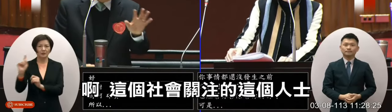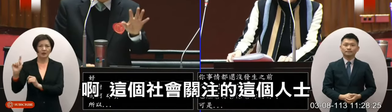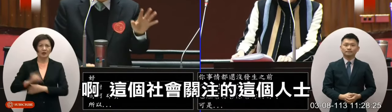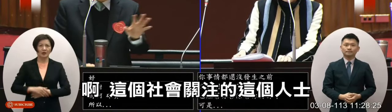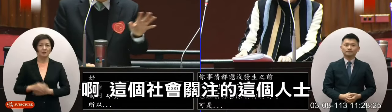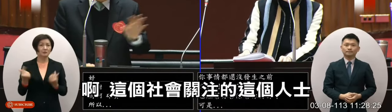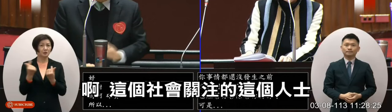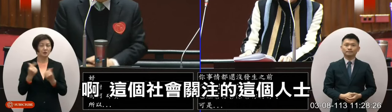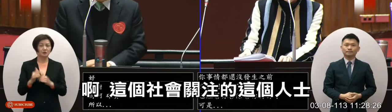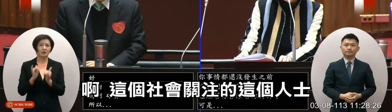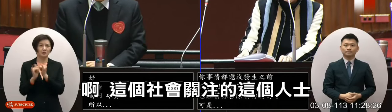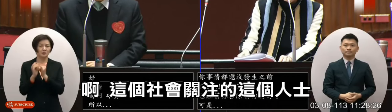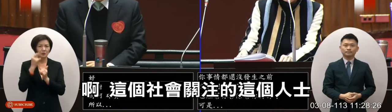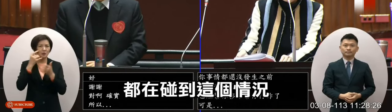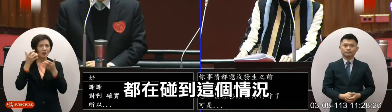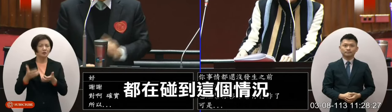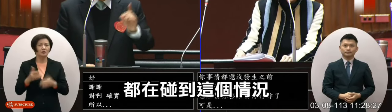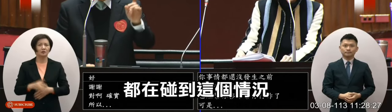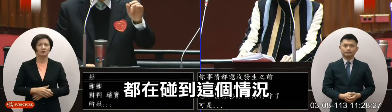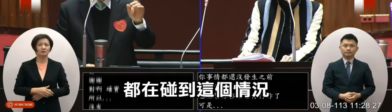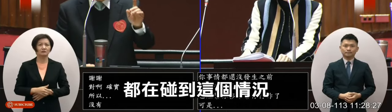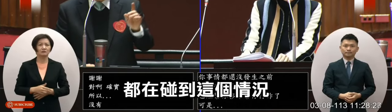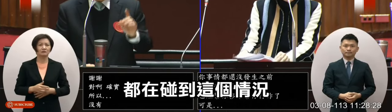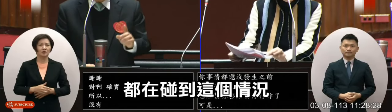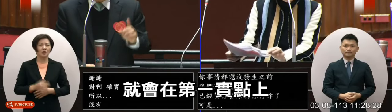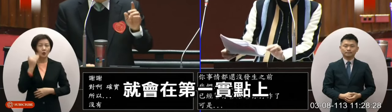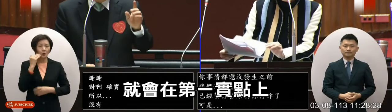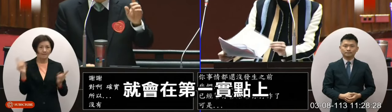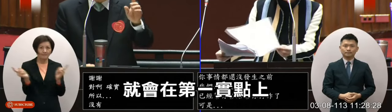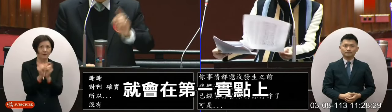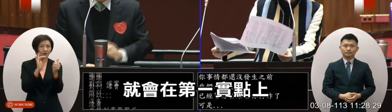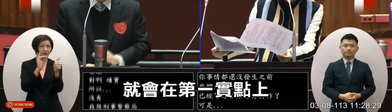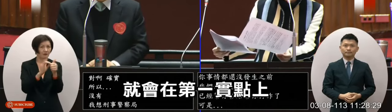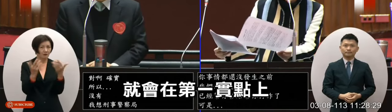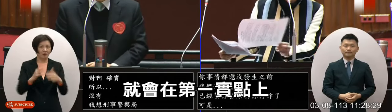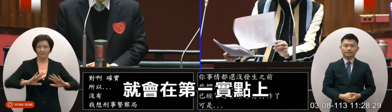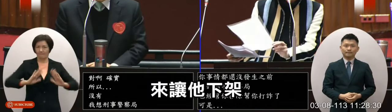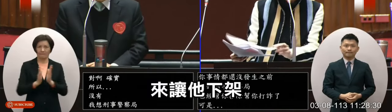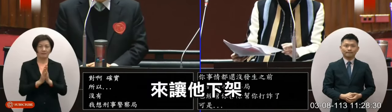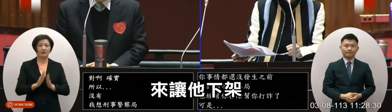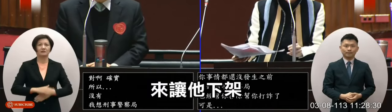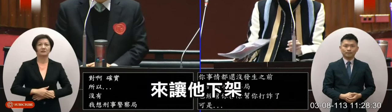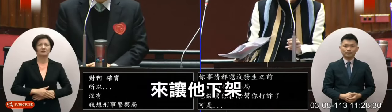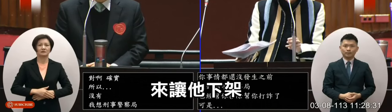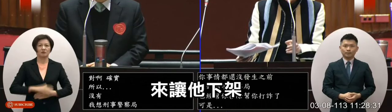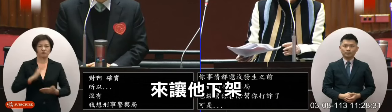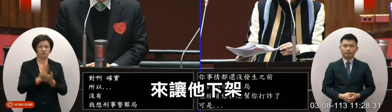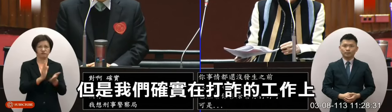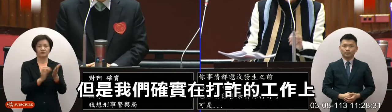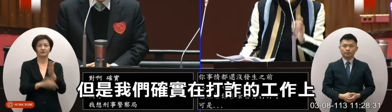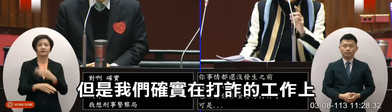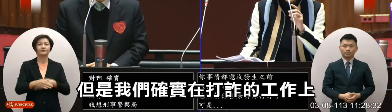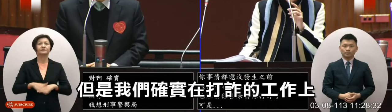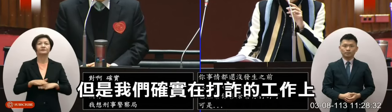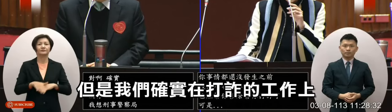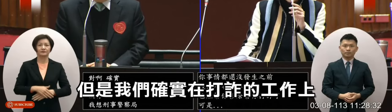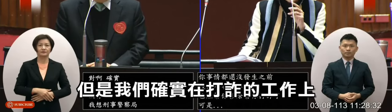这个社会关注的这个人士呢，都在碰到这个情况就会在第一时点上来让他下架。但